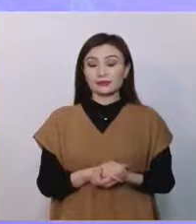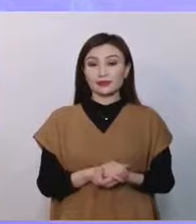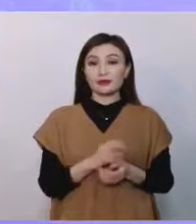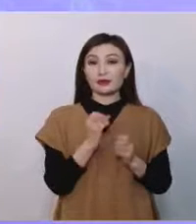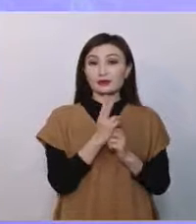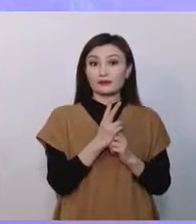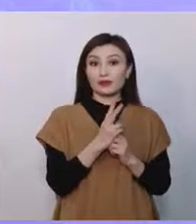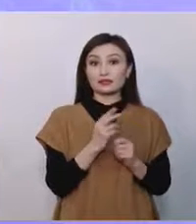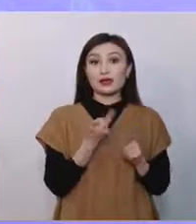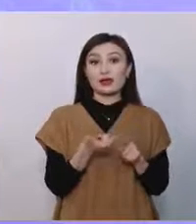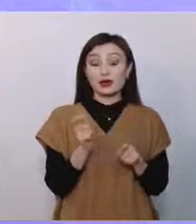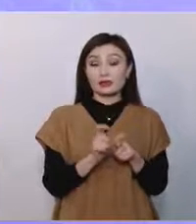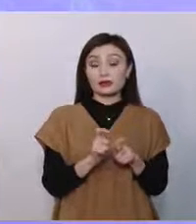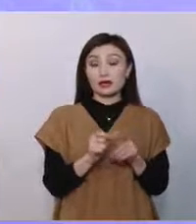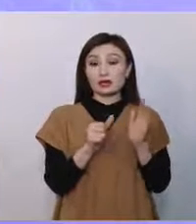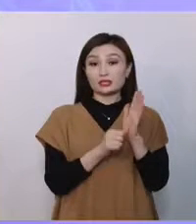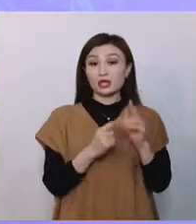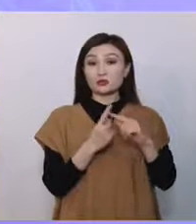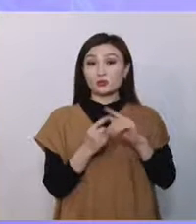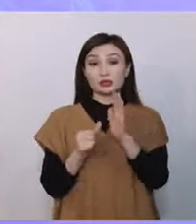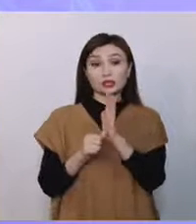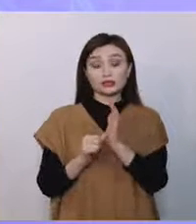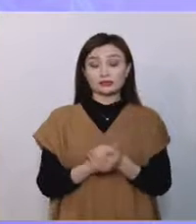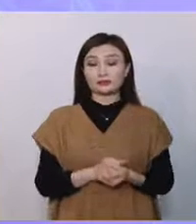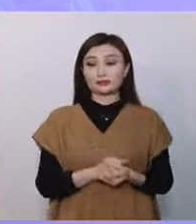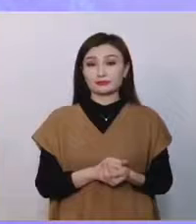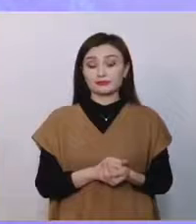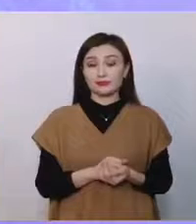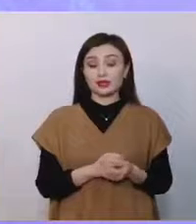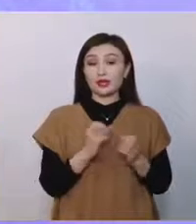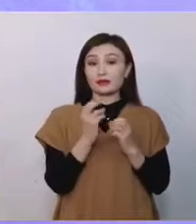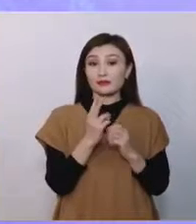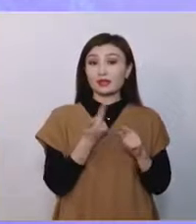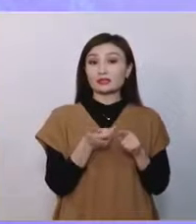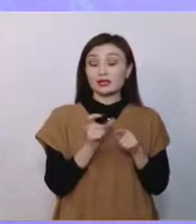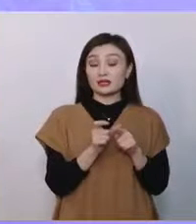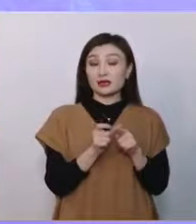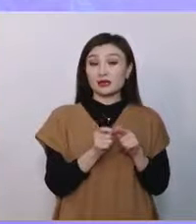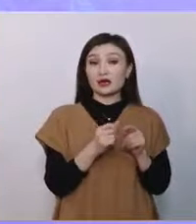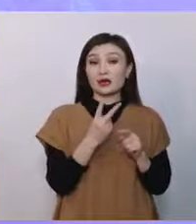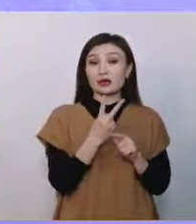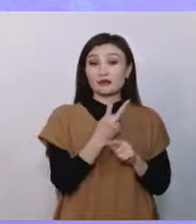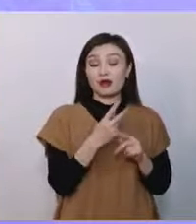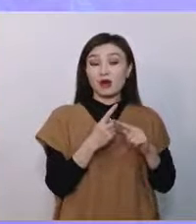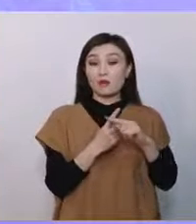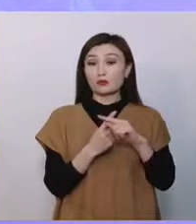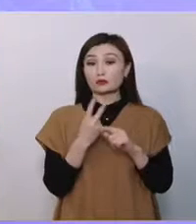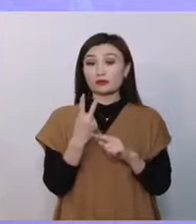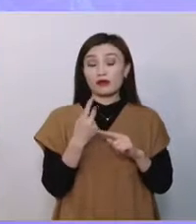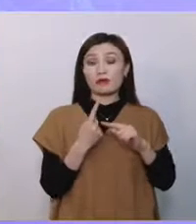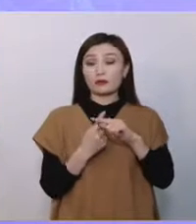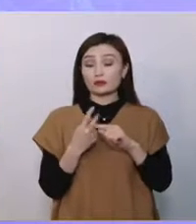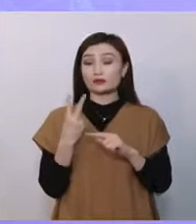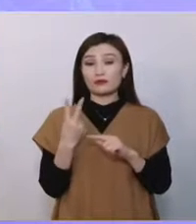1412 это шесть плюс шесть и двенадцать это 2 + 2 +